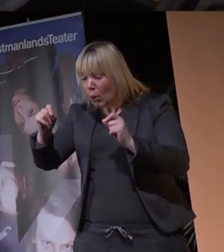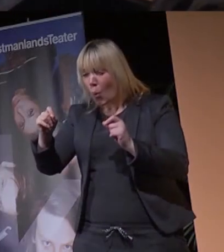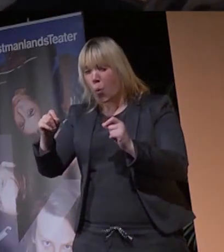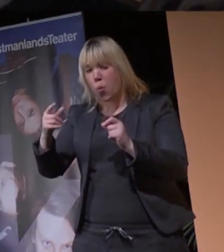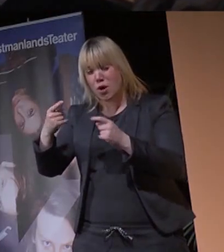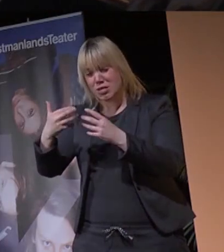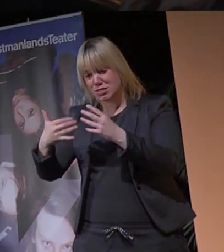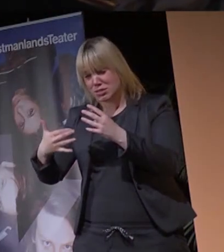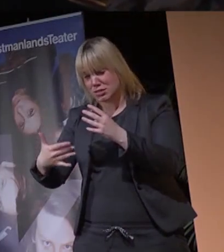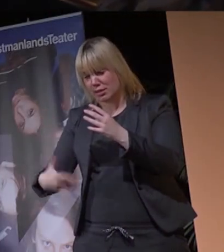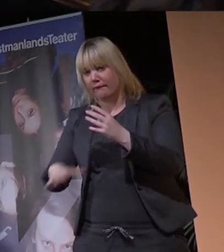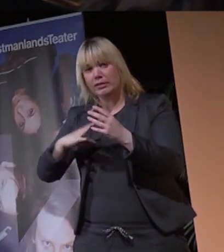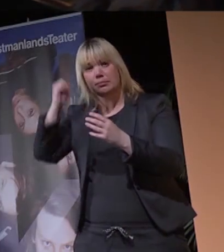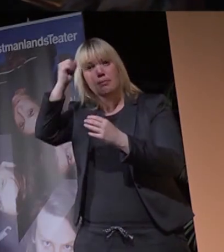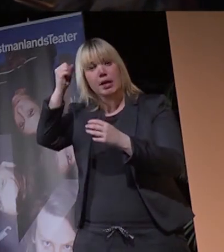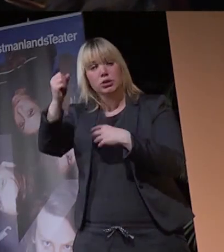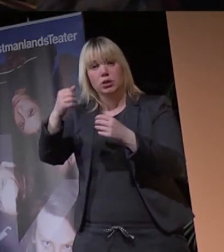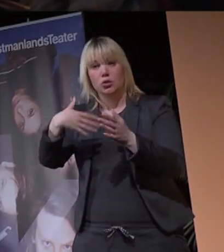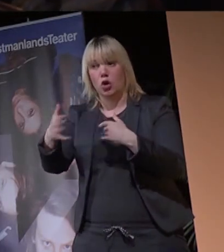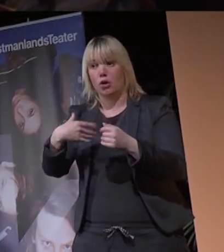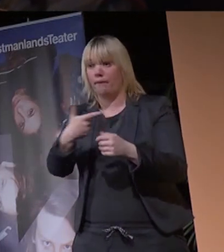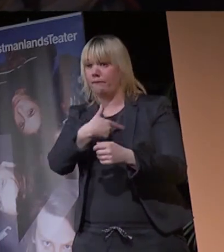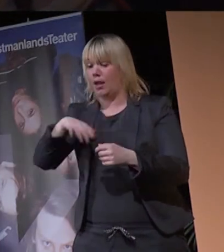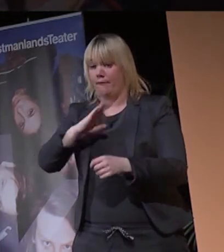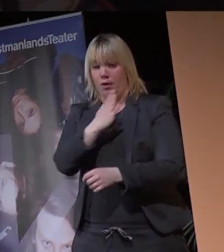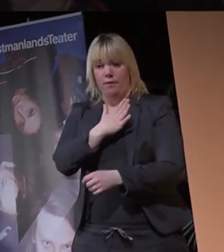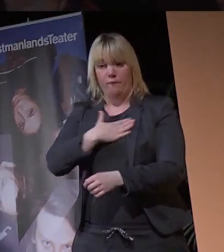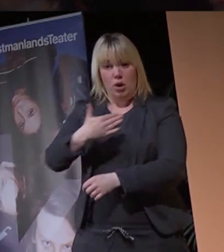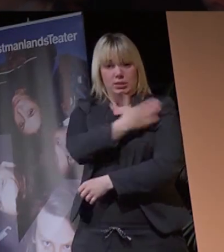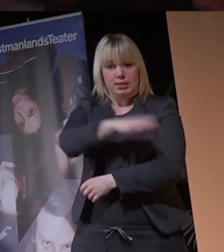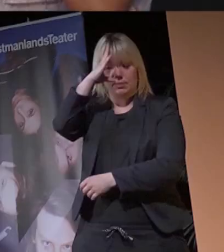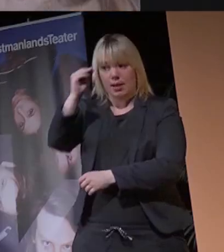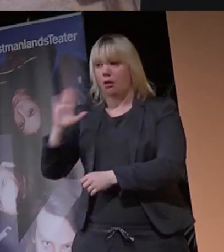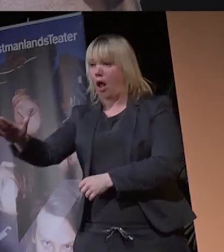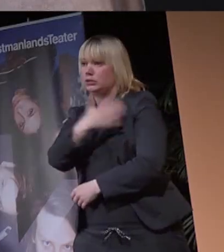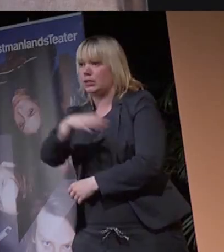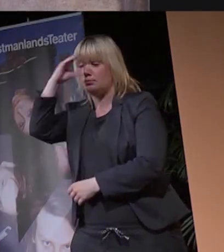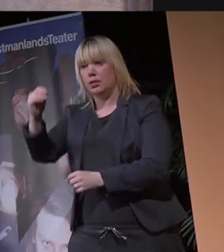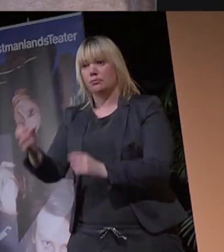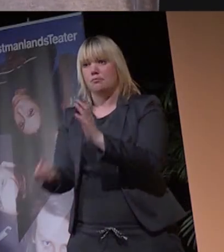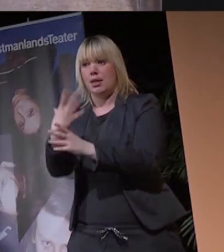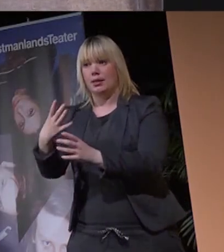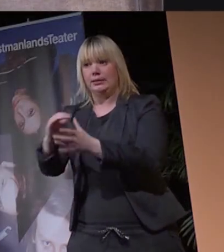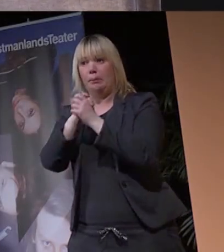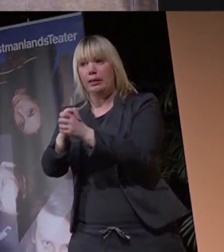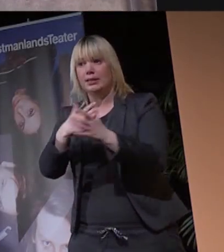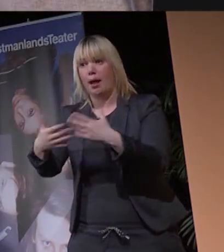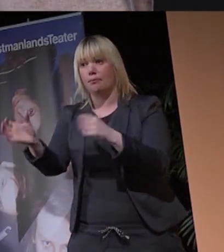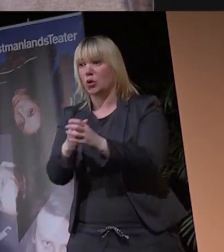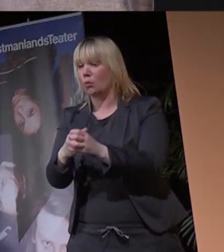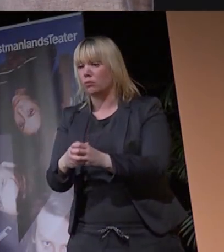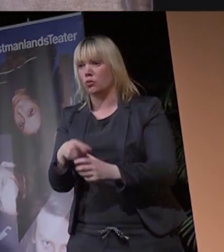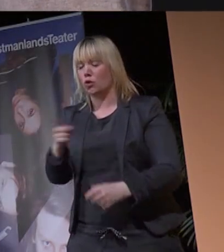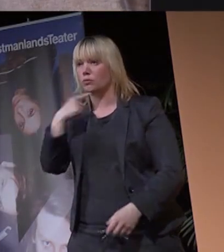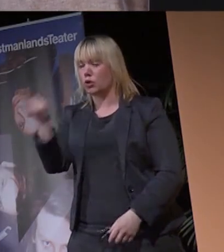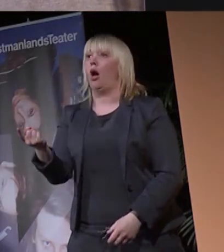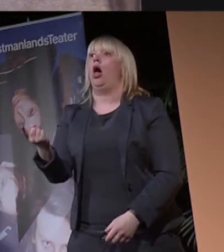nu bildat en arbetsgrupp mellan våra tjänstemän. Och det är som en mindre revolution. Att nu, vi sitter i samma hus och